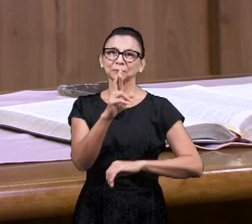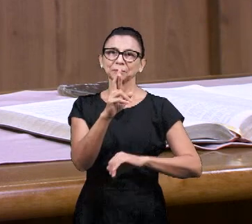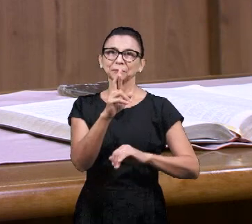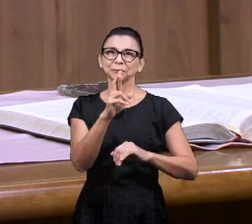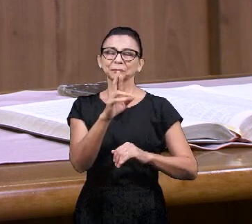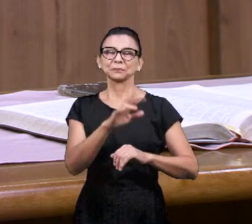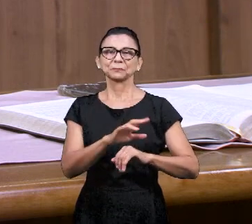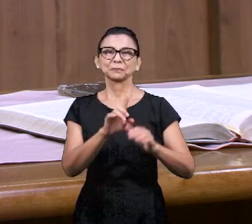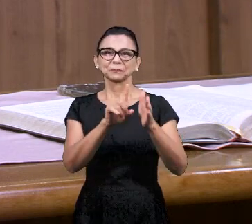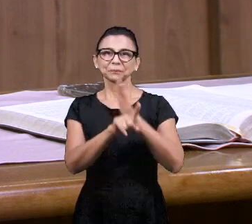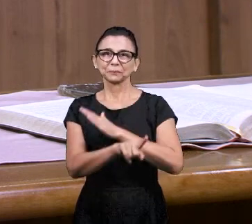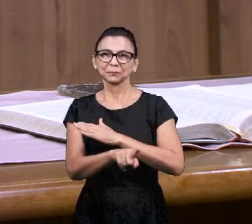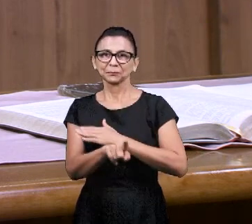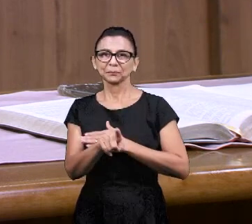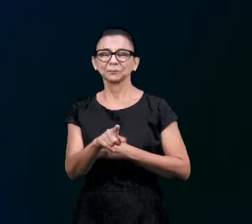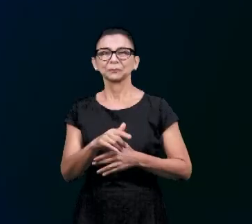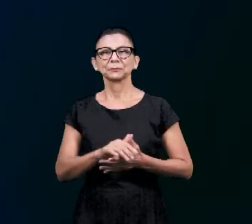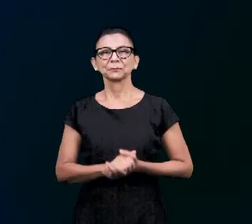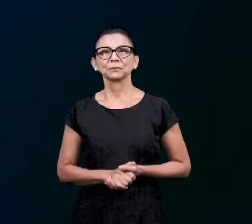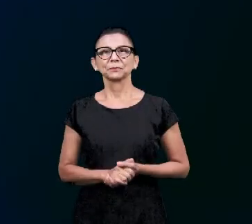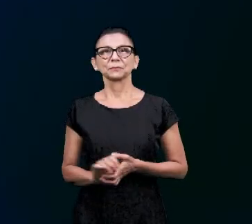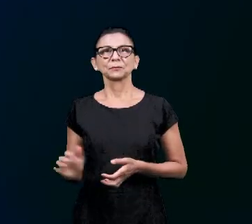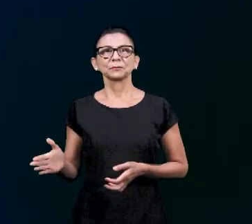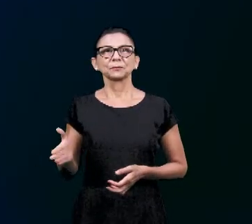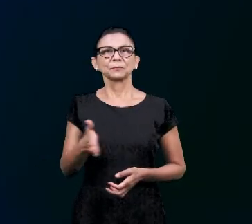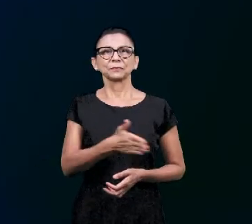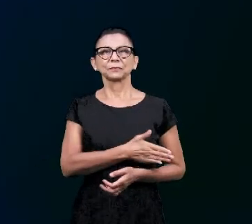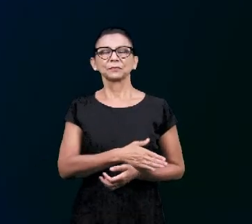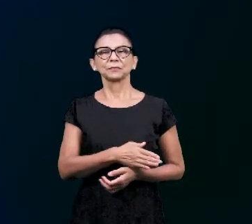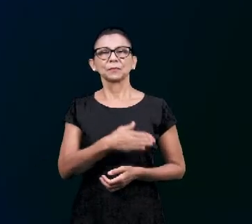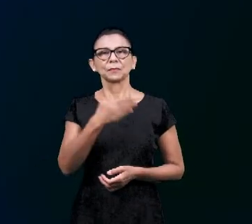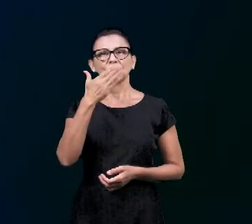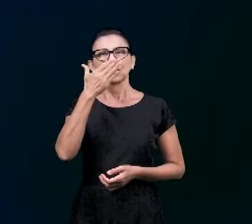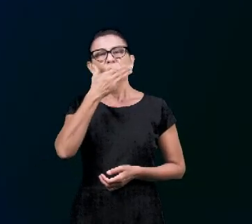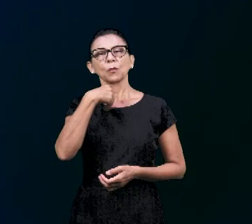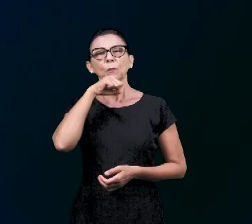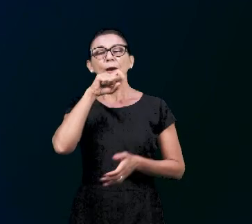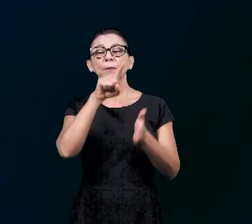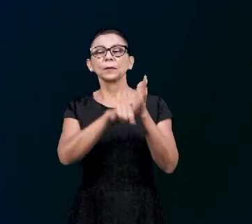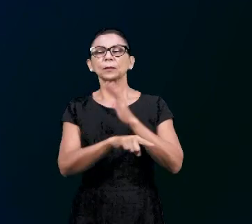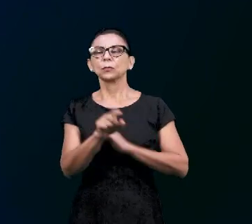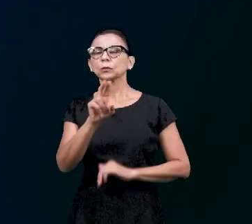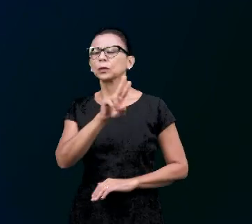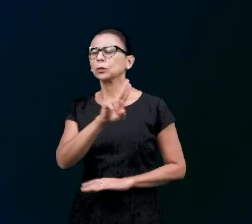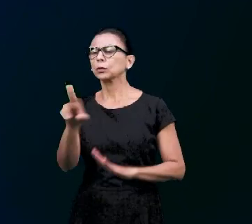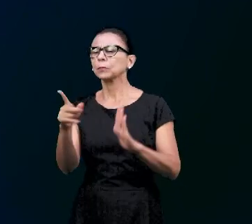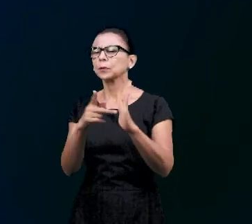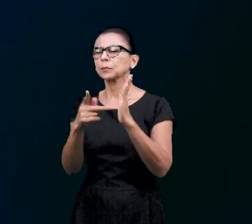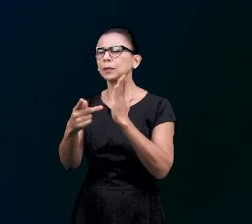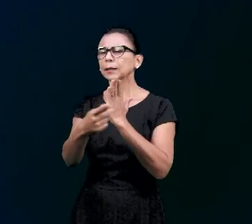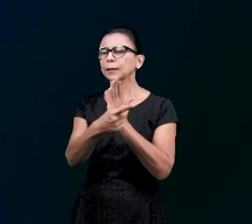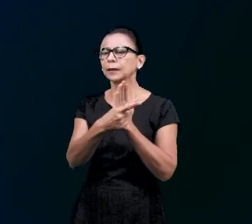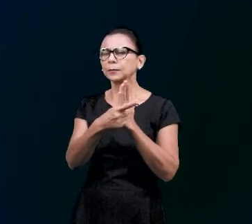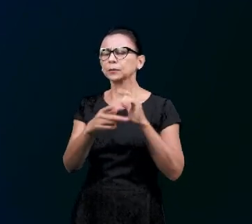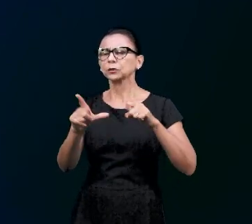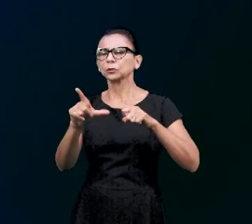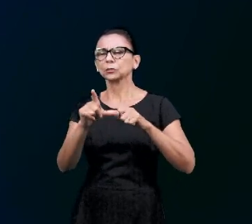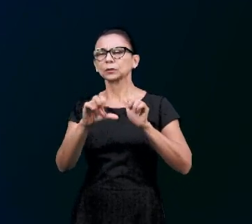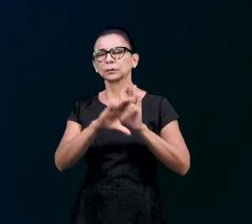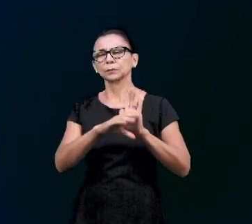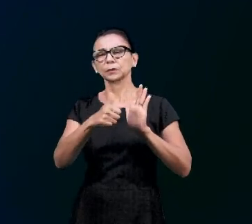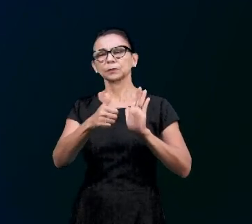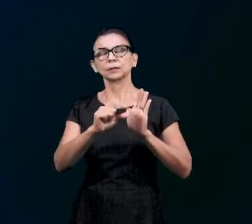à la question qui sera faite par leurs parents. Quel est le nom de la parabole qui est écrite dans le texte de l'évangile de Luc,